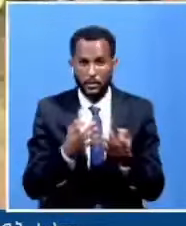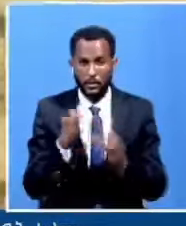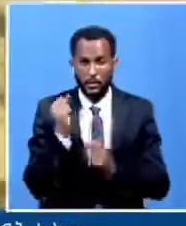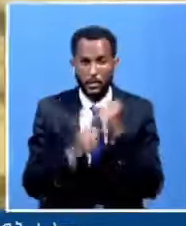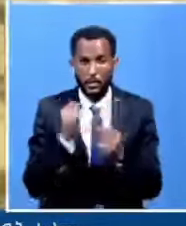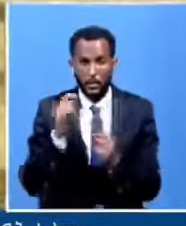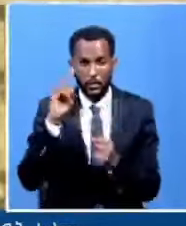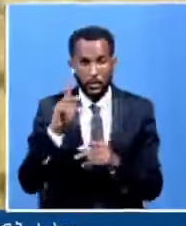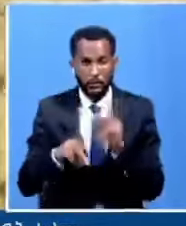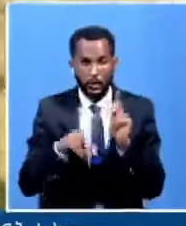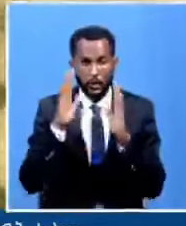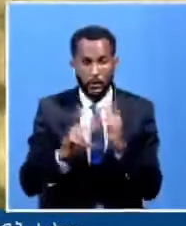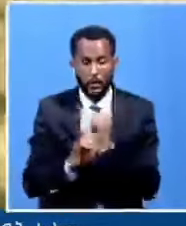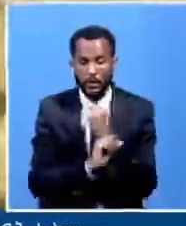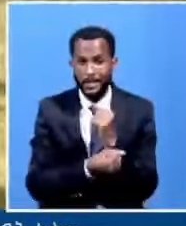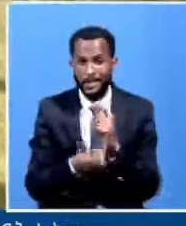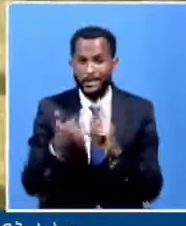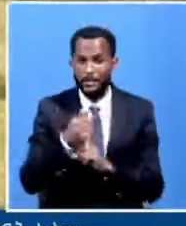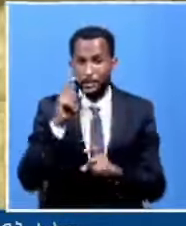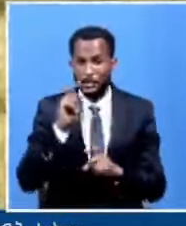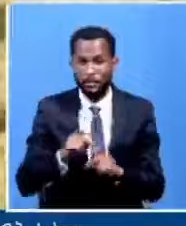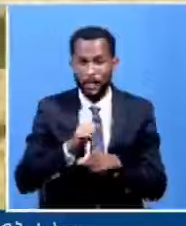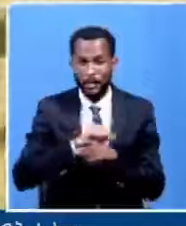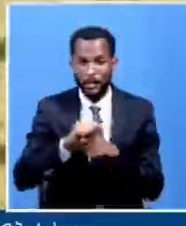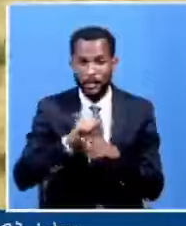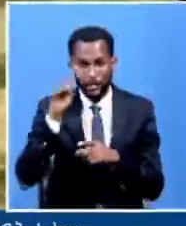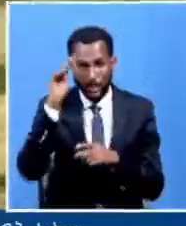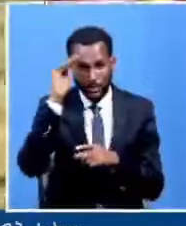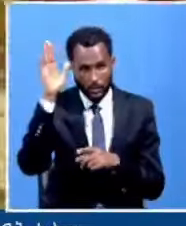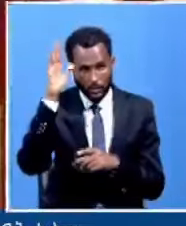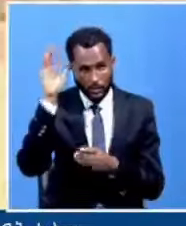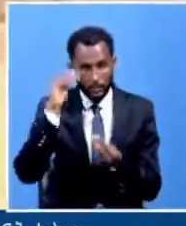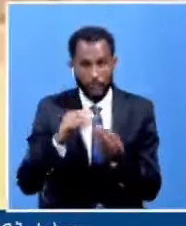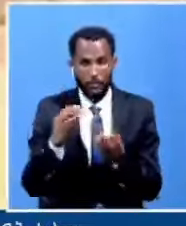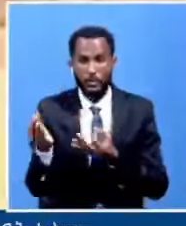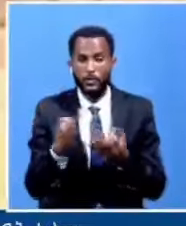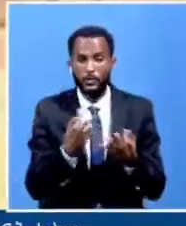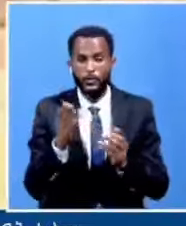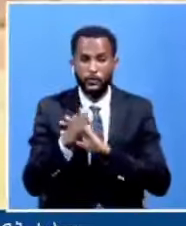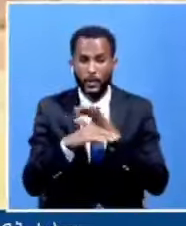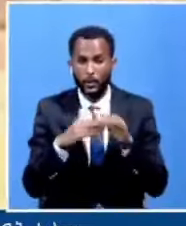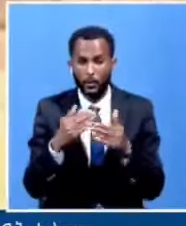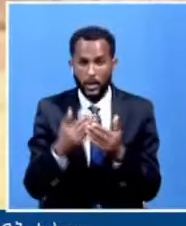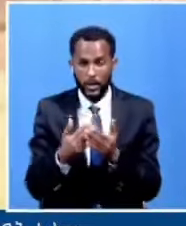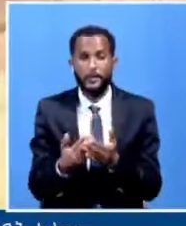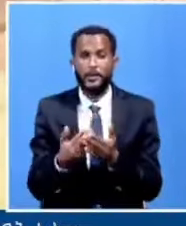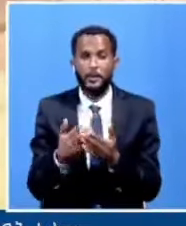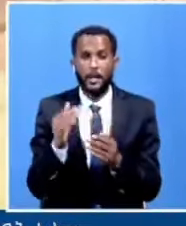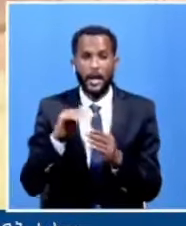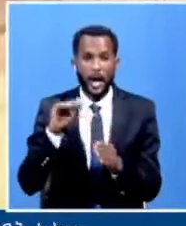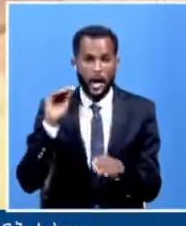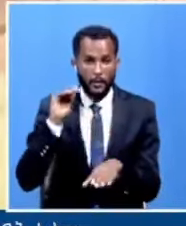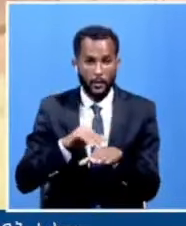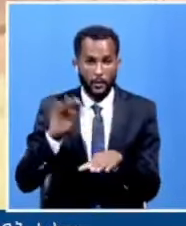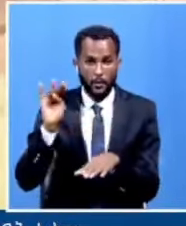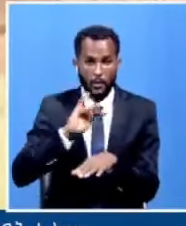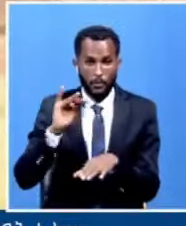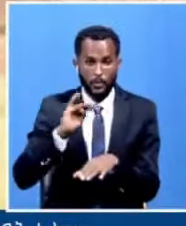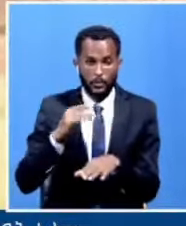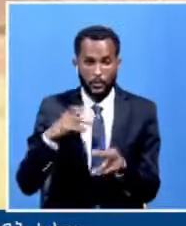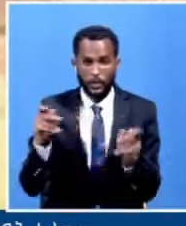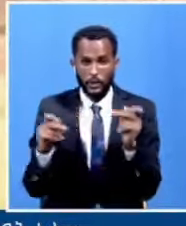አትሌቲክስ ዝዋው መሰረት ክሕዝ ከም ዝግባውን አሰልጣኒ መናስ ወግደይ ወስሁ አብሪሁም ሁሉን ቢያንስ አብ ማጨው ድንዋ